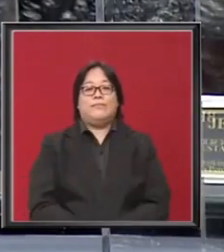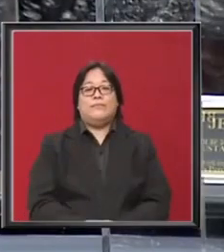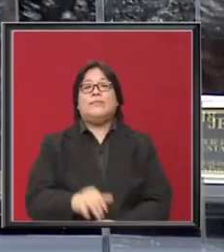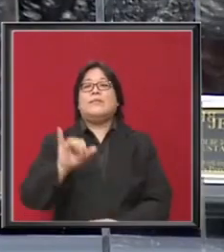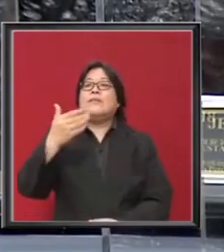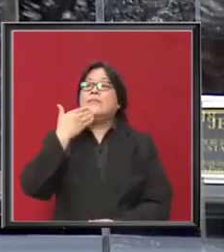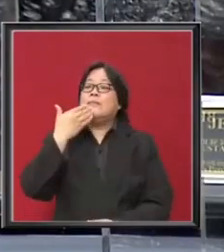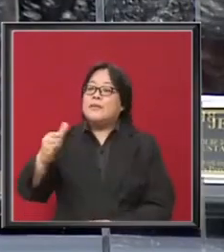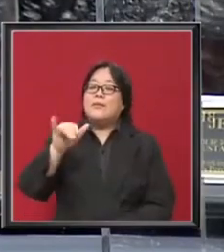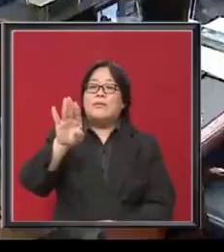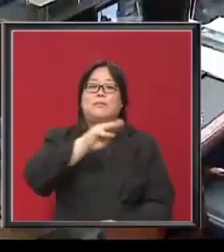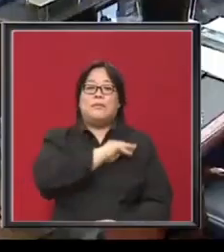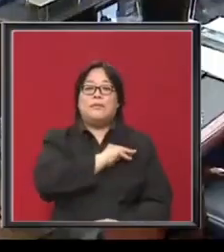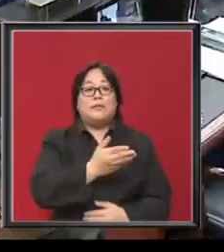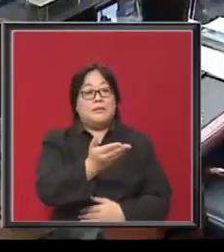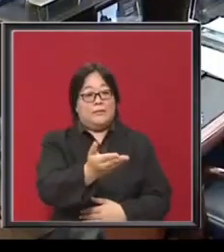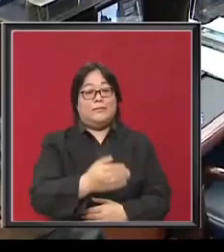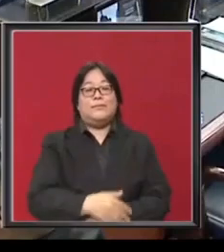masih